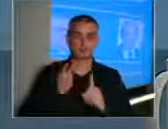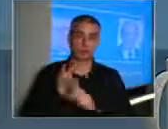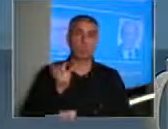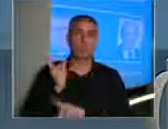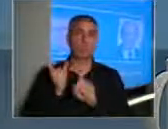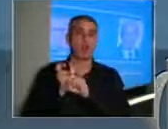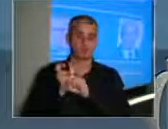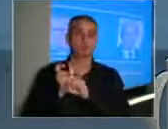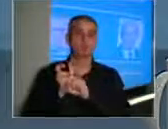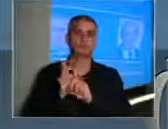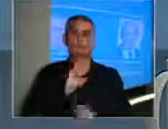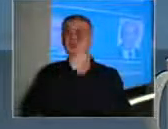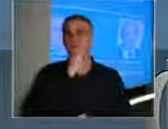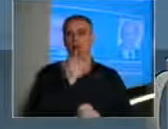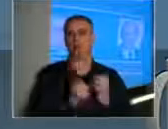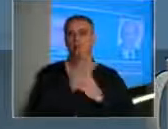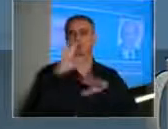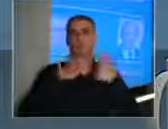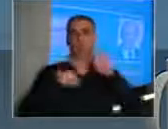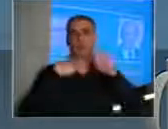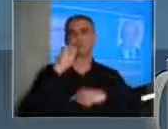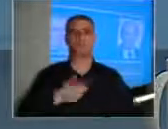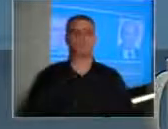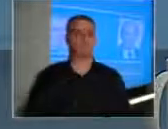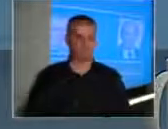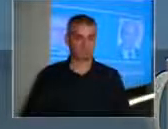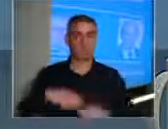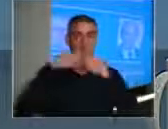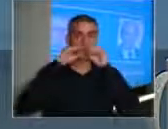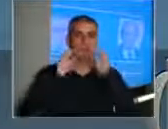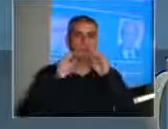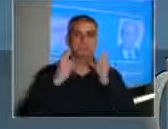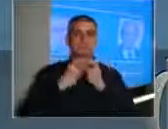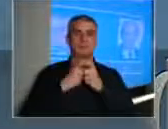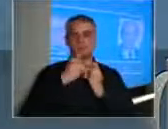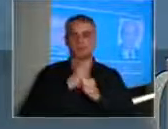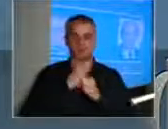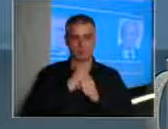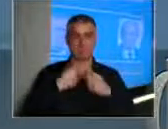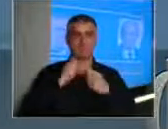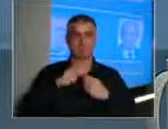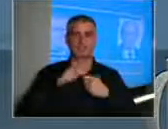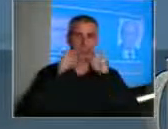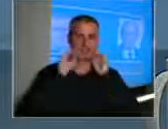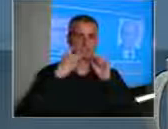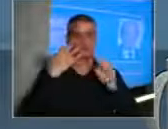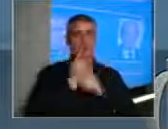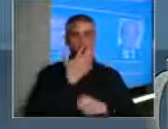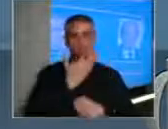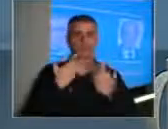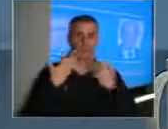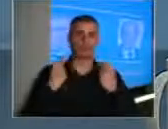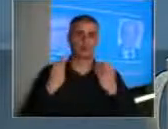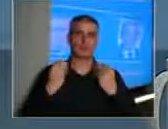החסימה, אז בני גנץ שיקים את הממשלה. טוב, אמיר פרץ, מפלגת העבודה, חבר הכנסת אמיר פרץ, בהצלחה, תודה